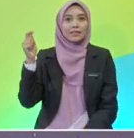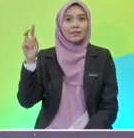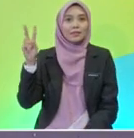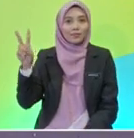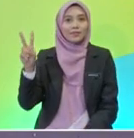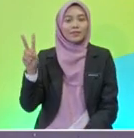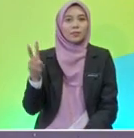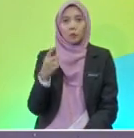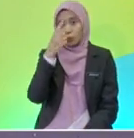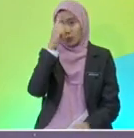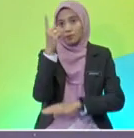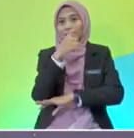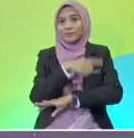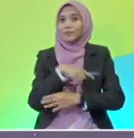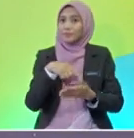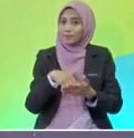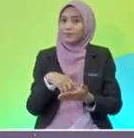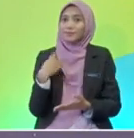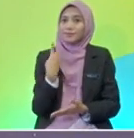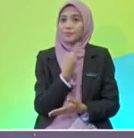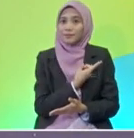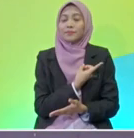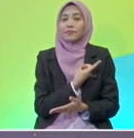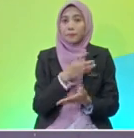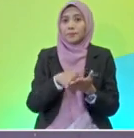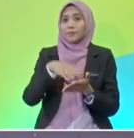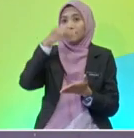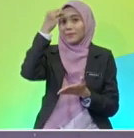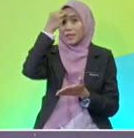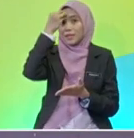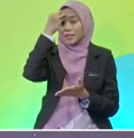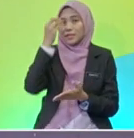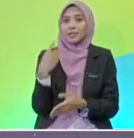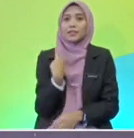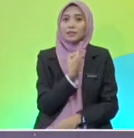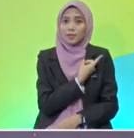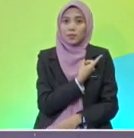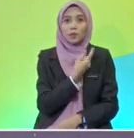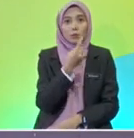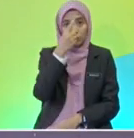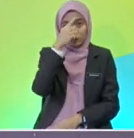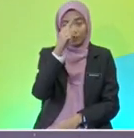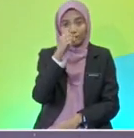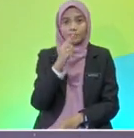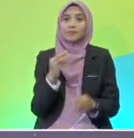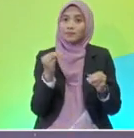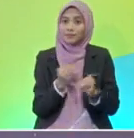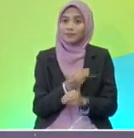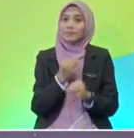KPM untuk hari ini kita nak teruskan sesi penolakaan dan pembelajaran kita untuk mata pelajaran